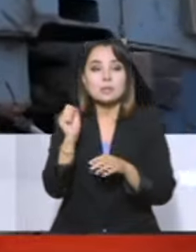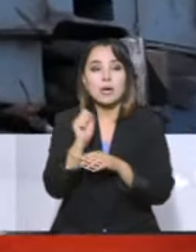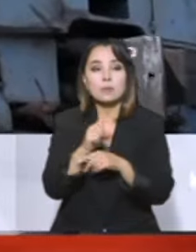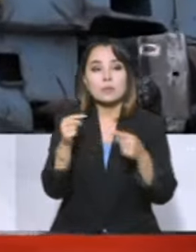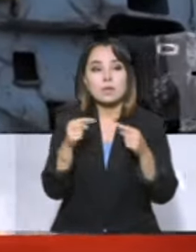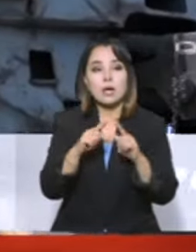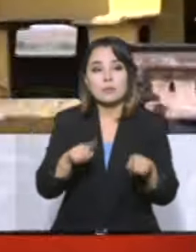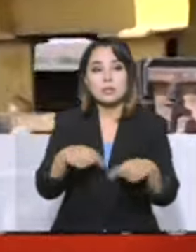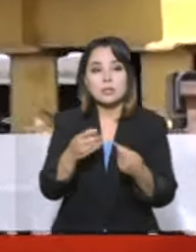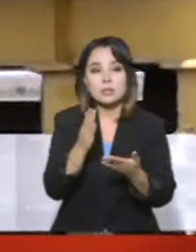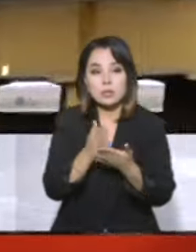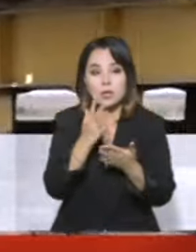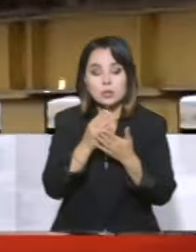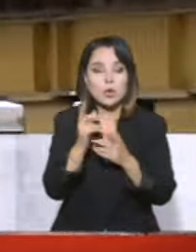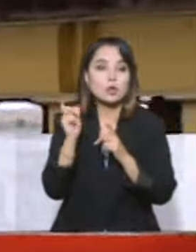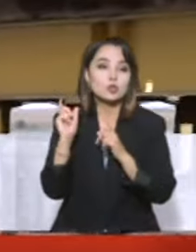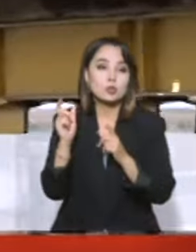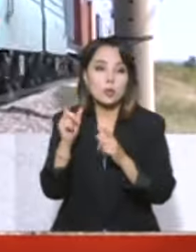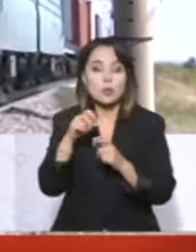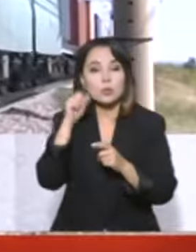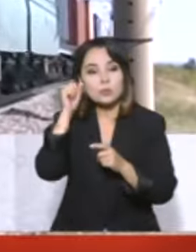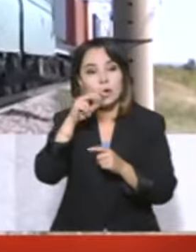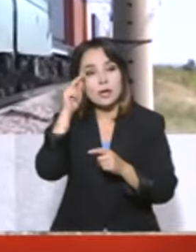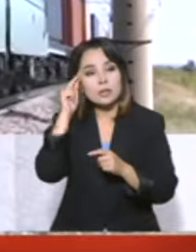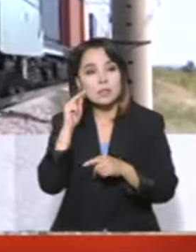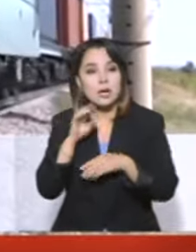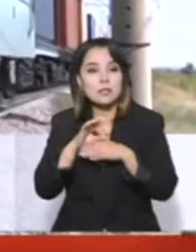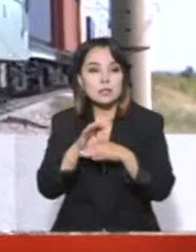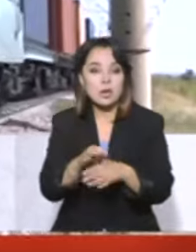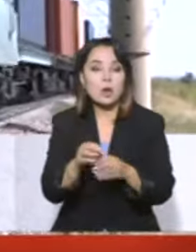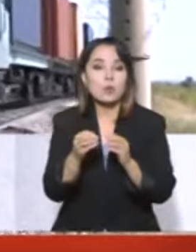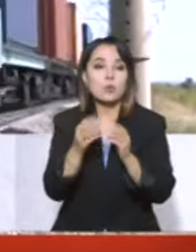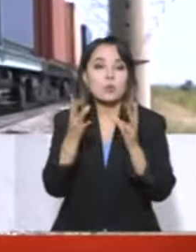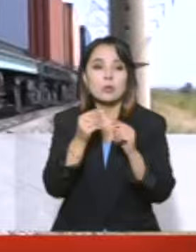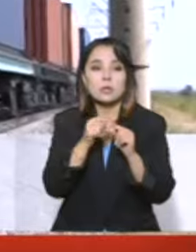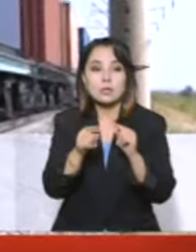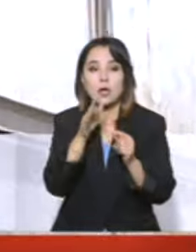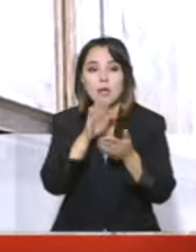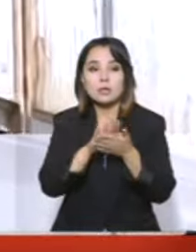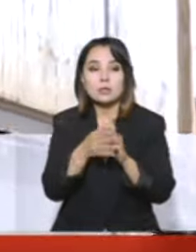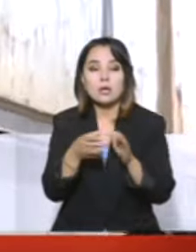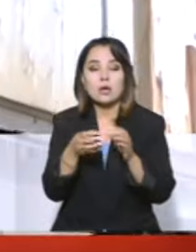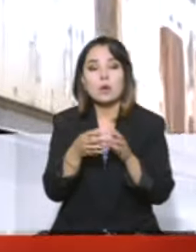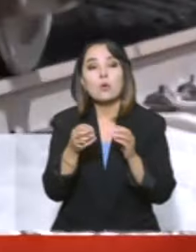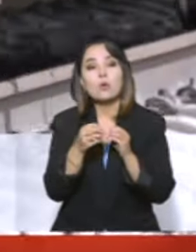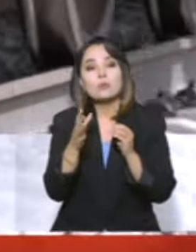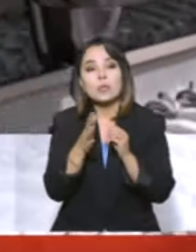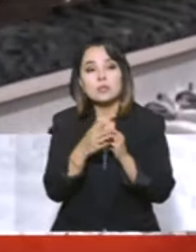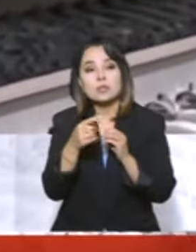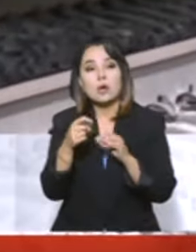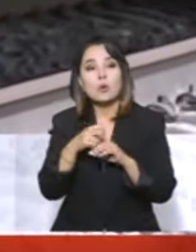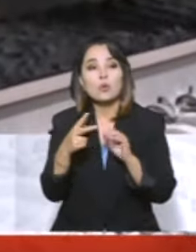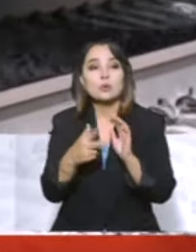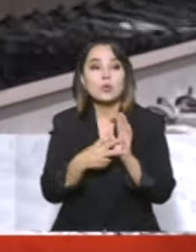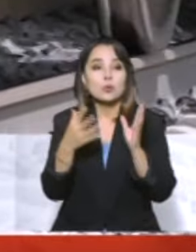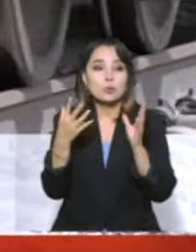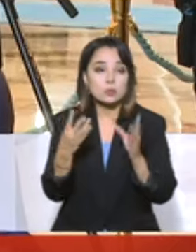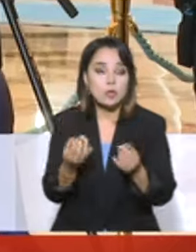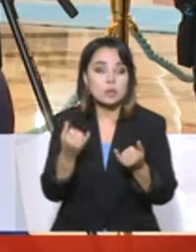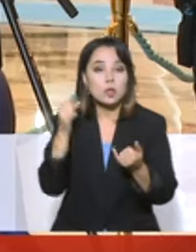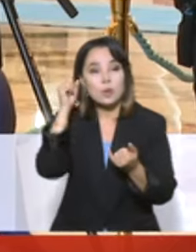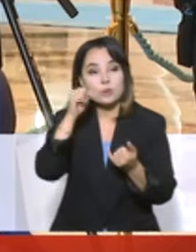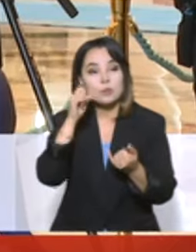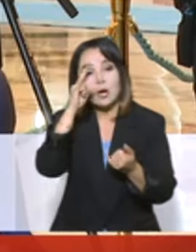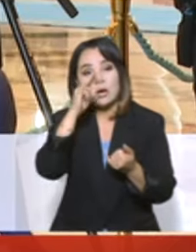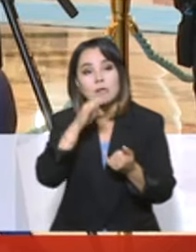болатын. Мысалы, жүкті Қытайдан Өзбекстанға тасымалдау 10 күннен астам уақыт алатын еді. Тіпті 15-18 күнге дейін. Ал қазір Өзбекстан